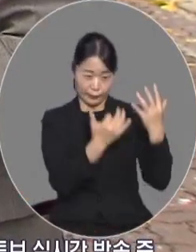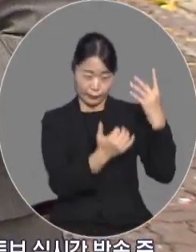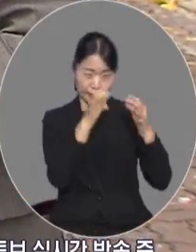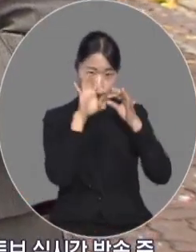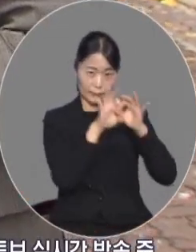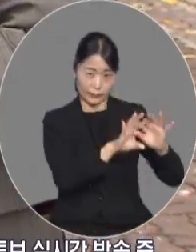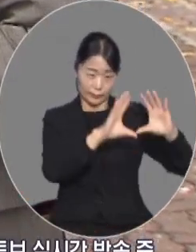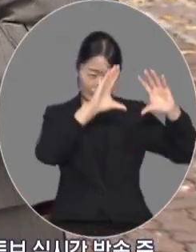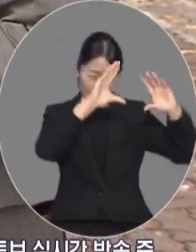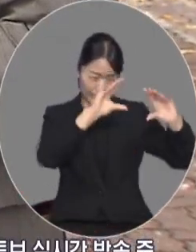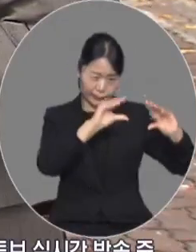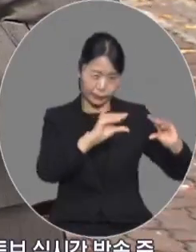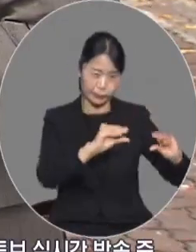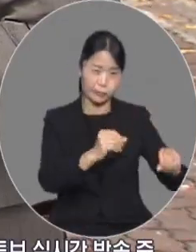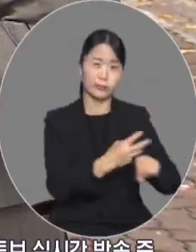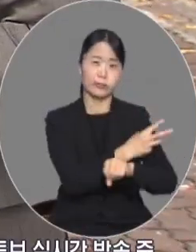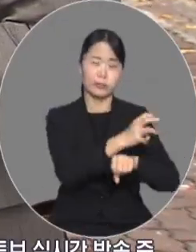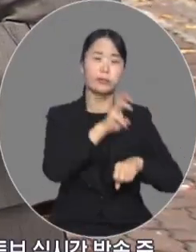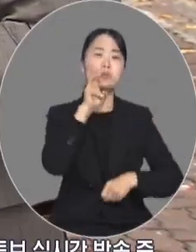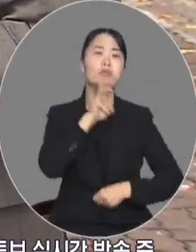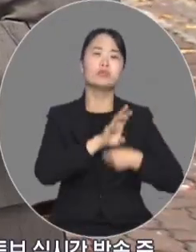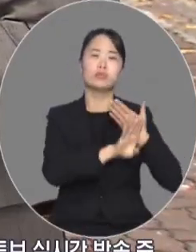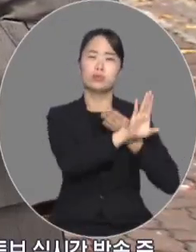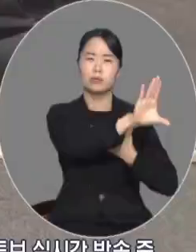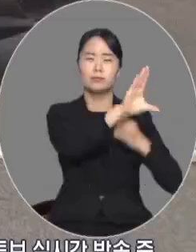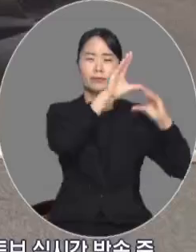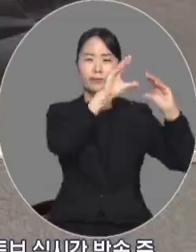불은 3시간 30분 만에 완전히 꺼졌습니다.